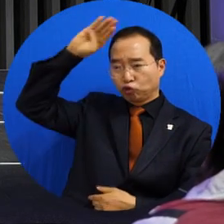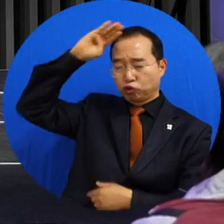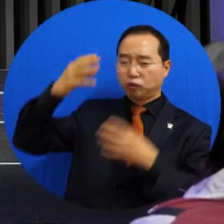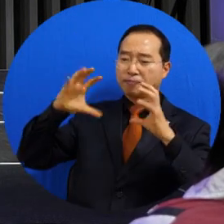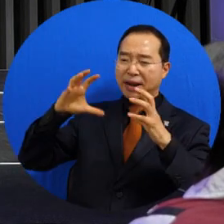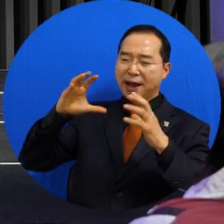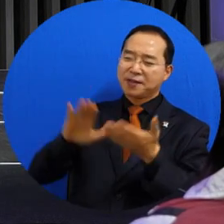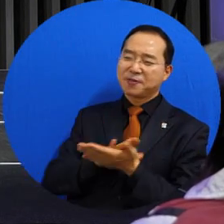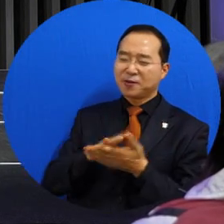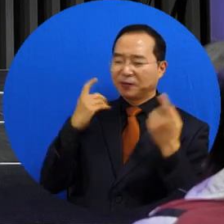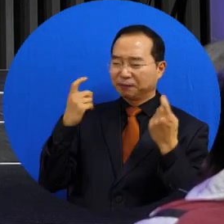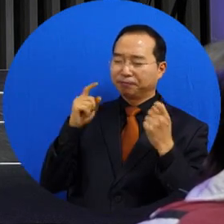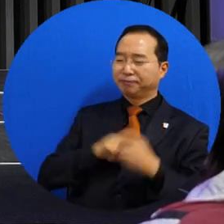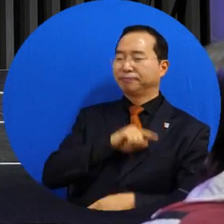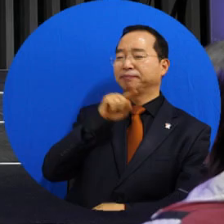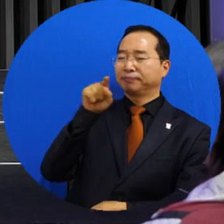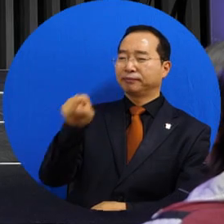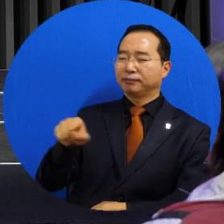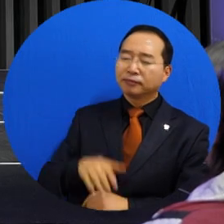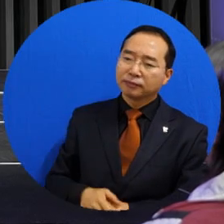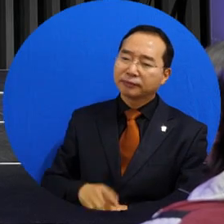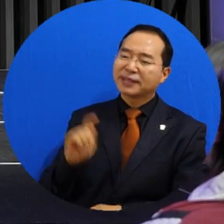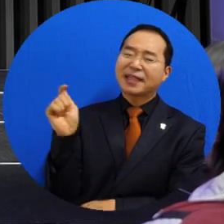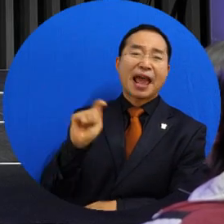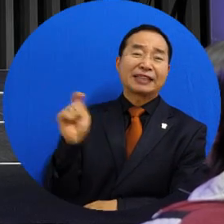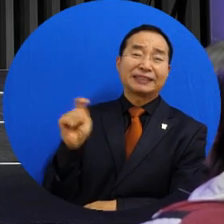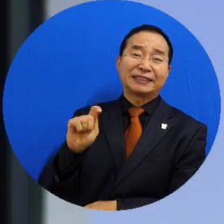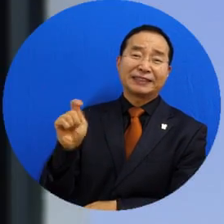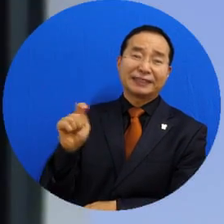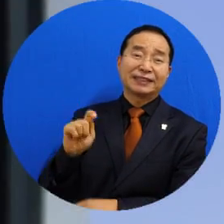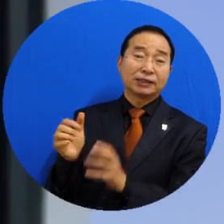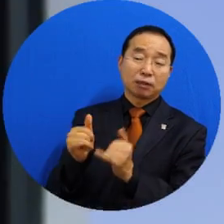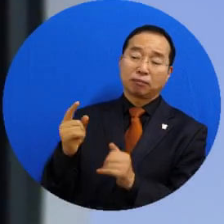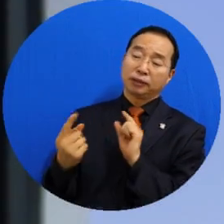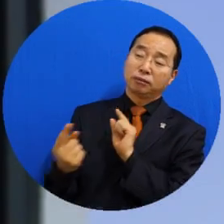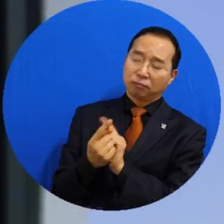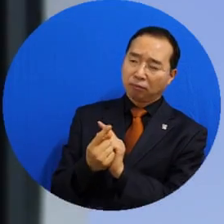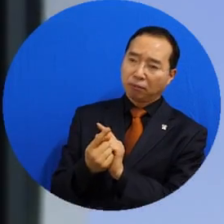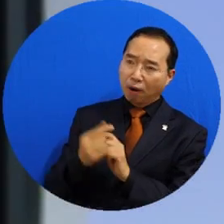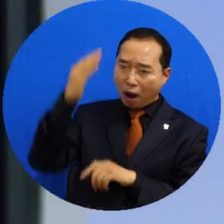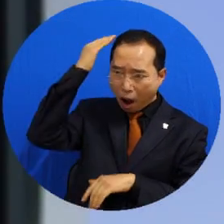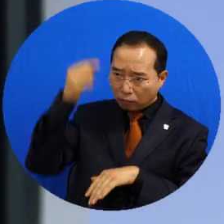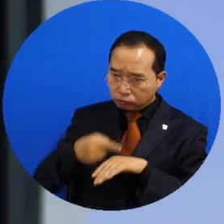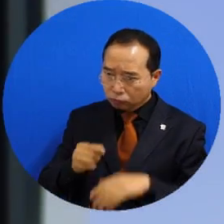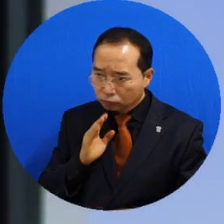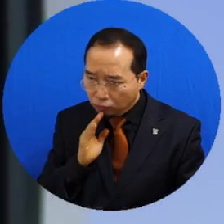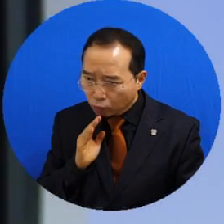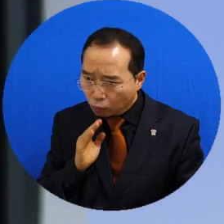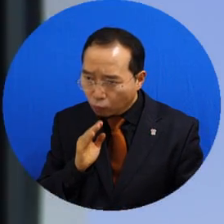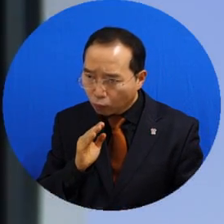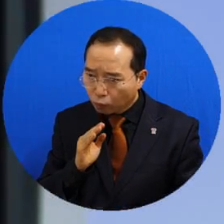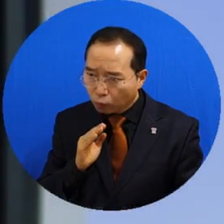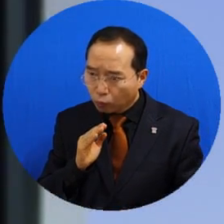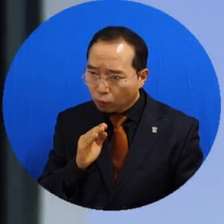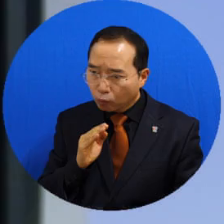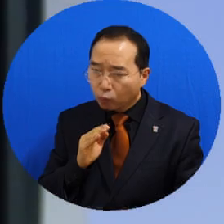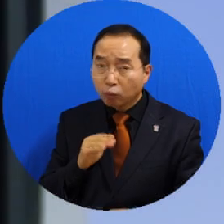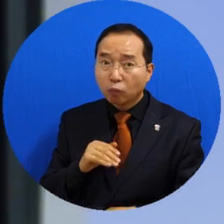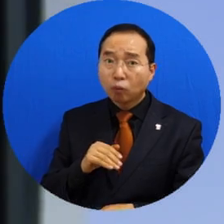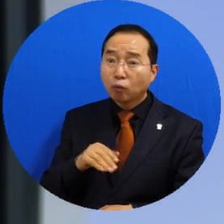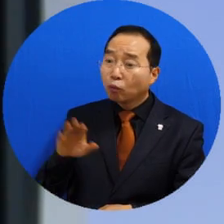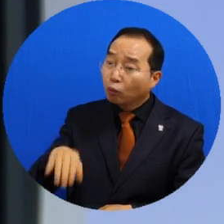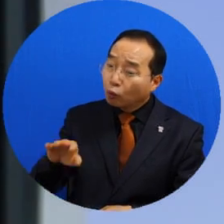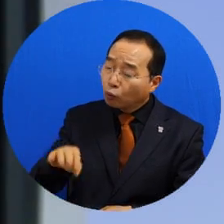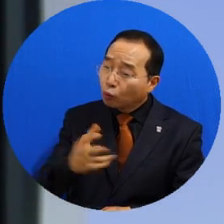갔는데 쿠바 택시 기사를 만났는데 그 사람이 한인이었고 어떻게 여기 오셨어요?